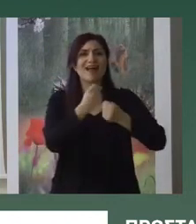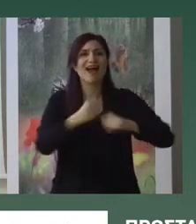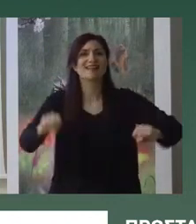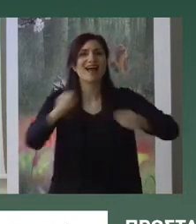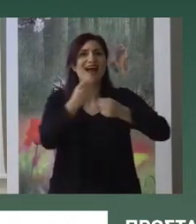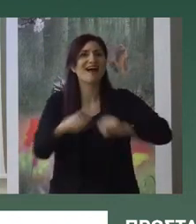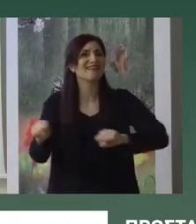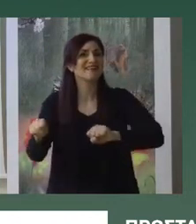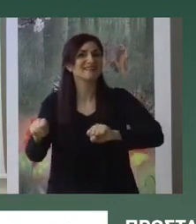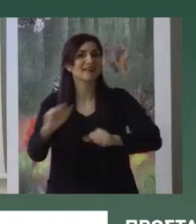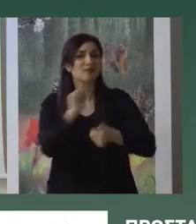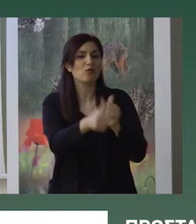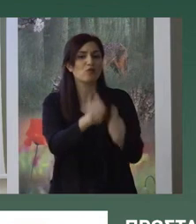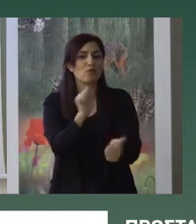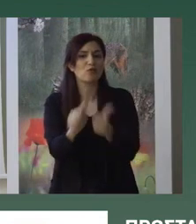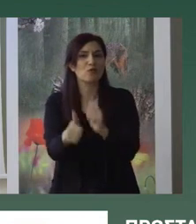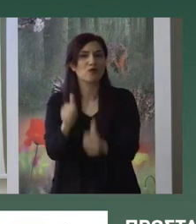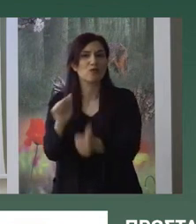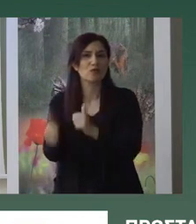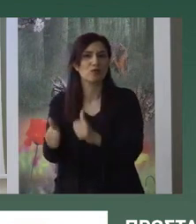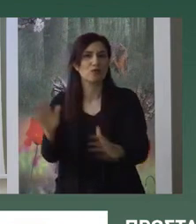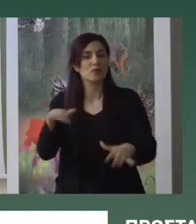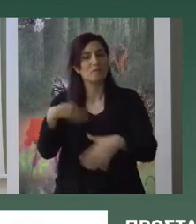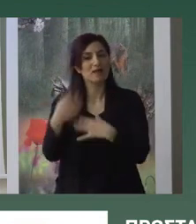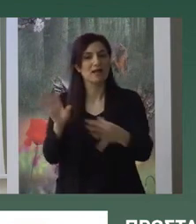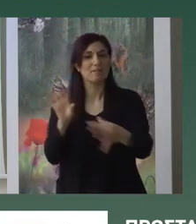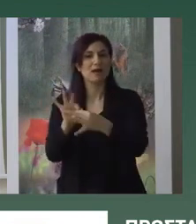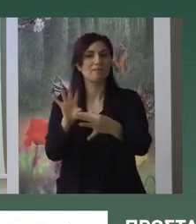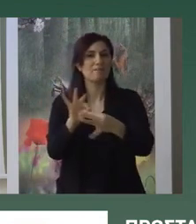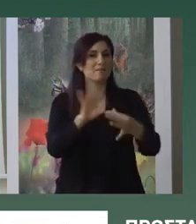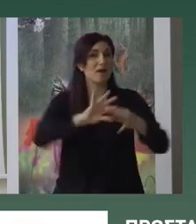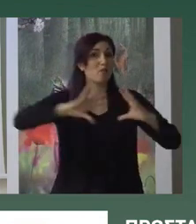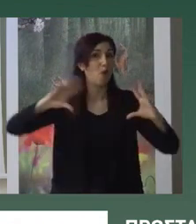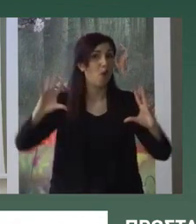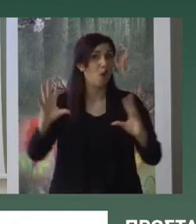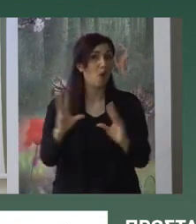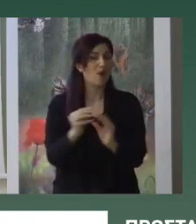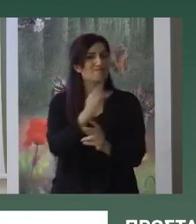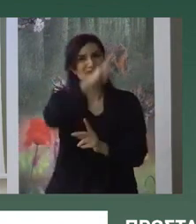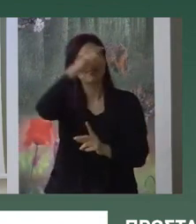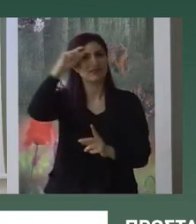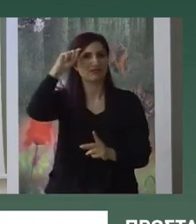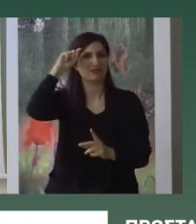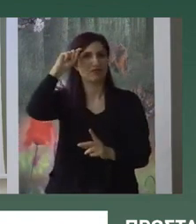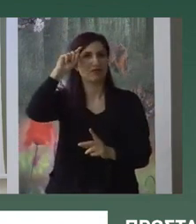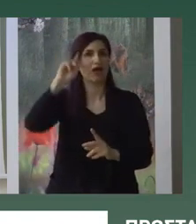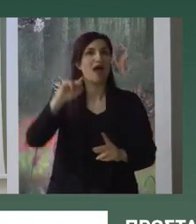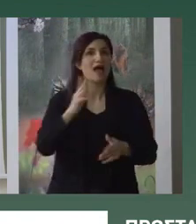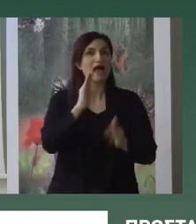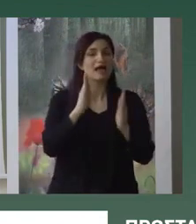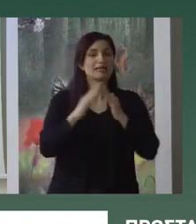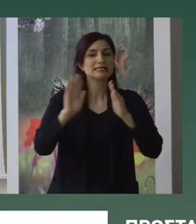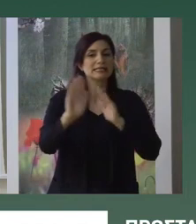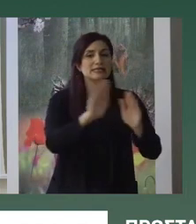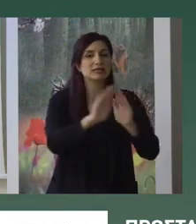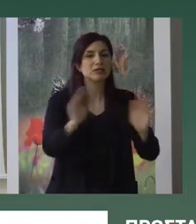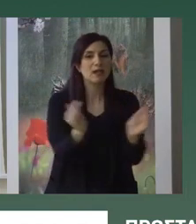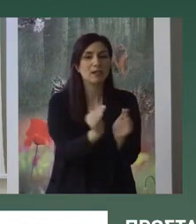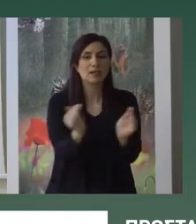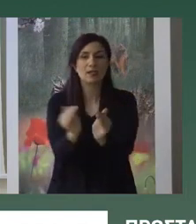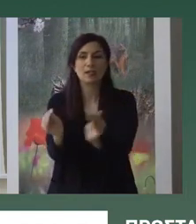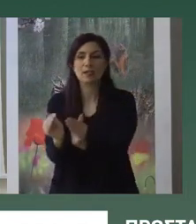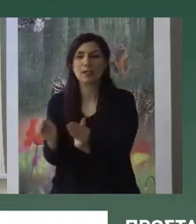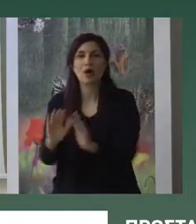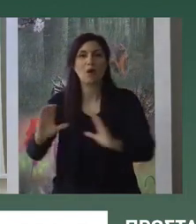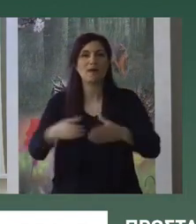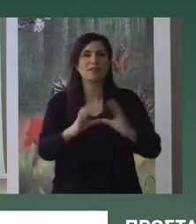ενέργειας. Η δημιουργία αυτόνομων μικρών συστημάτων μες στις πόλεις δημιουργεί περισσότερη ευελιξία για τις γειτονιές και για την εισαγωγή νέων